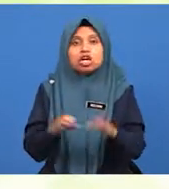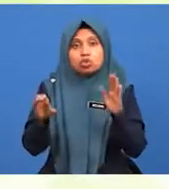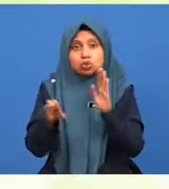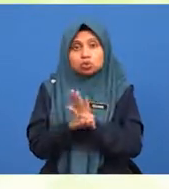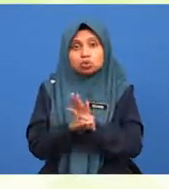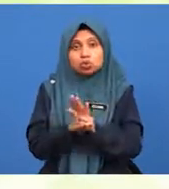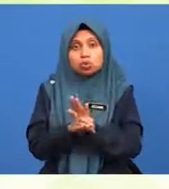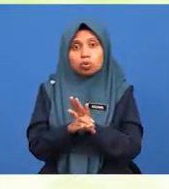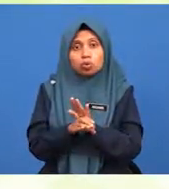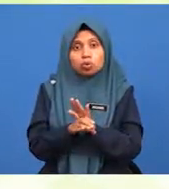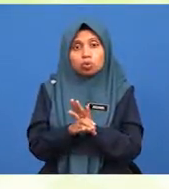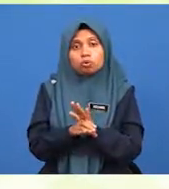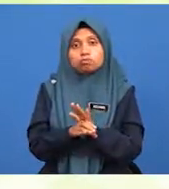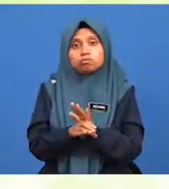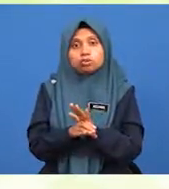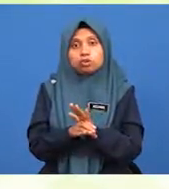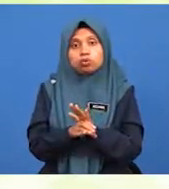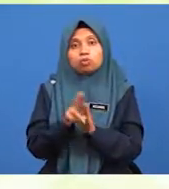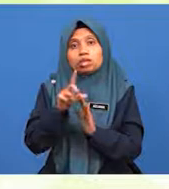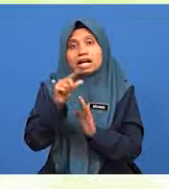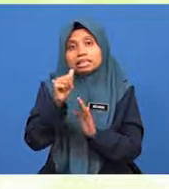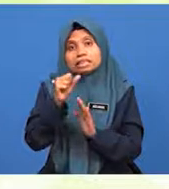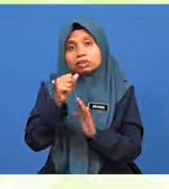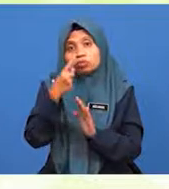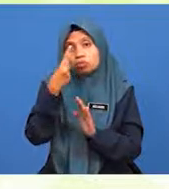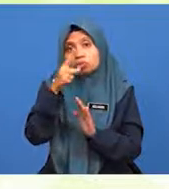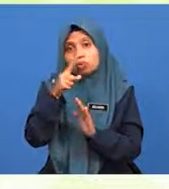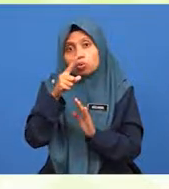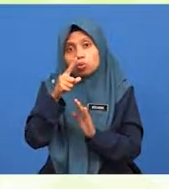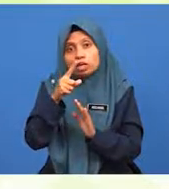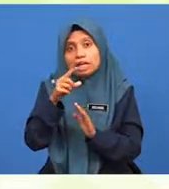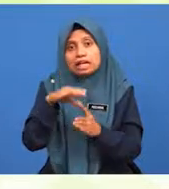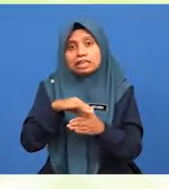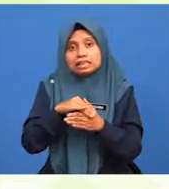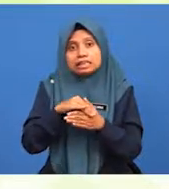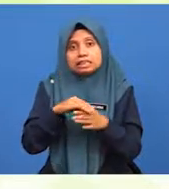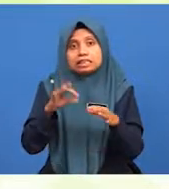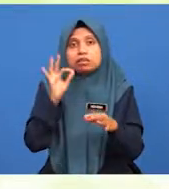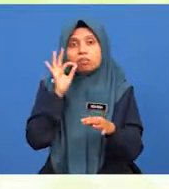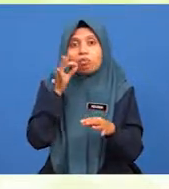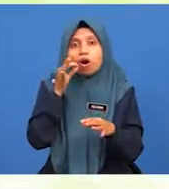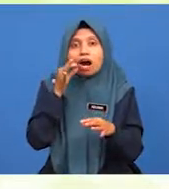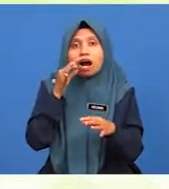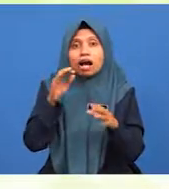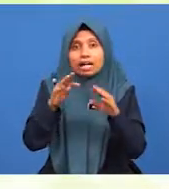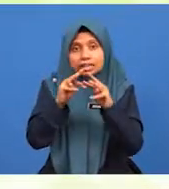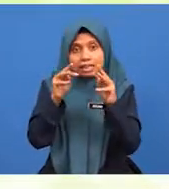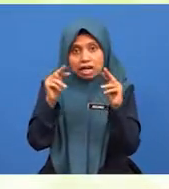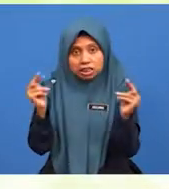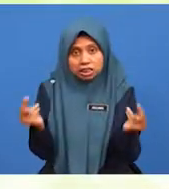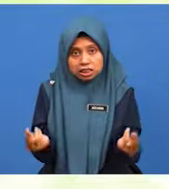Contohnya, penjodoh bilangan ulas digunakan untuk isi buah nangka,